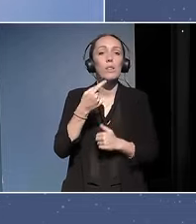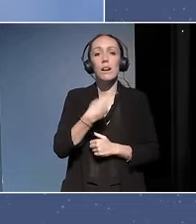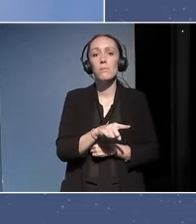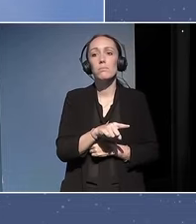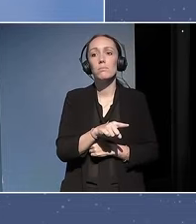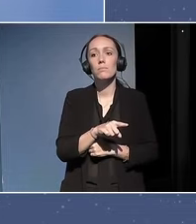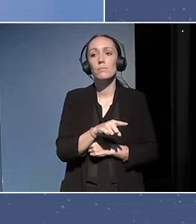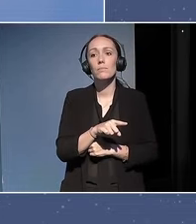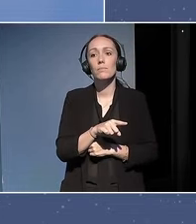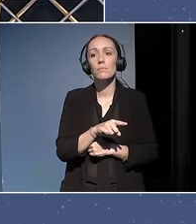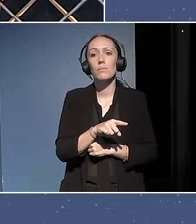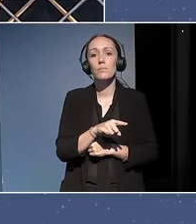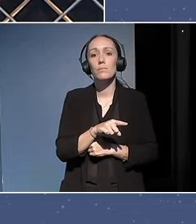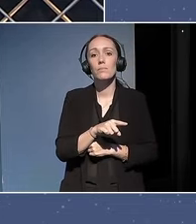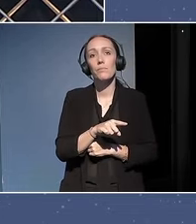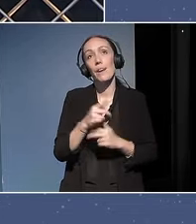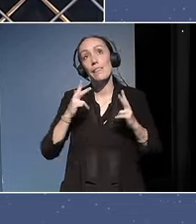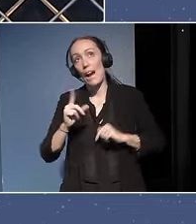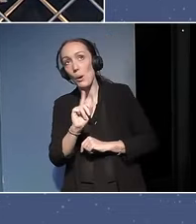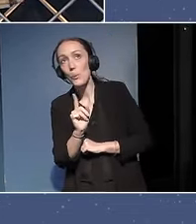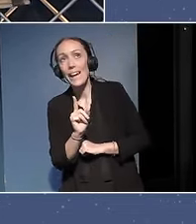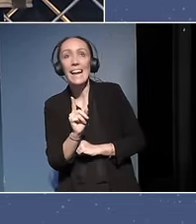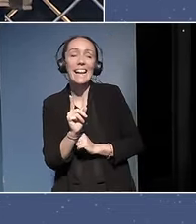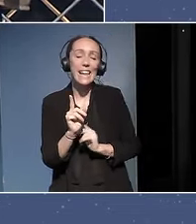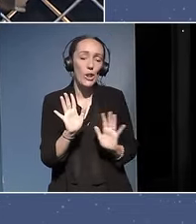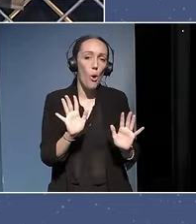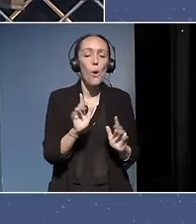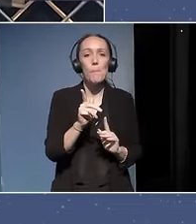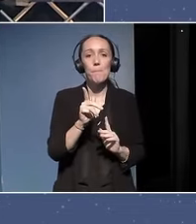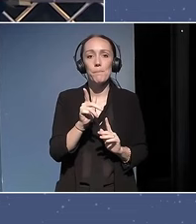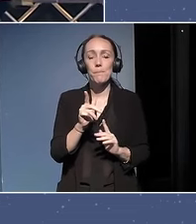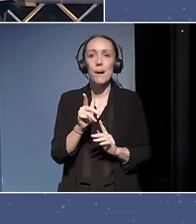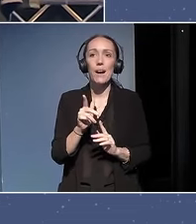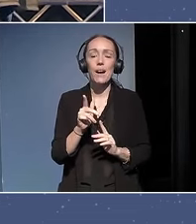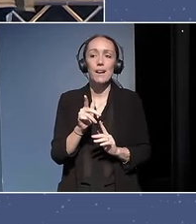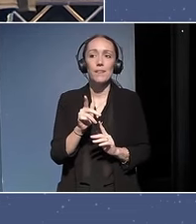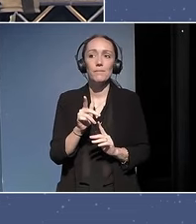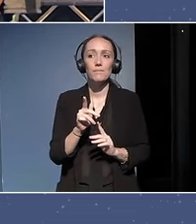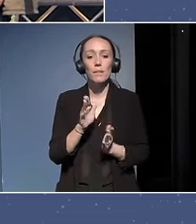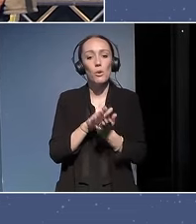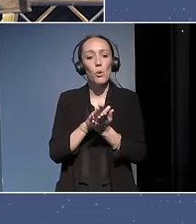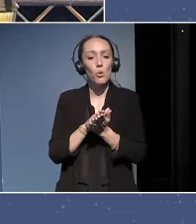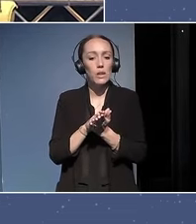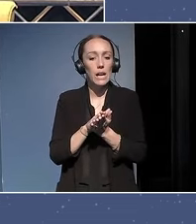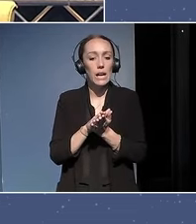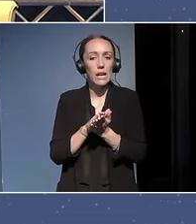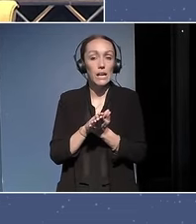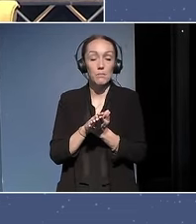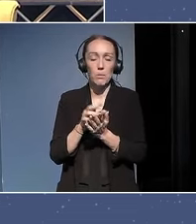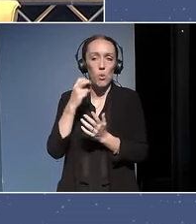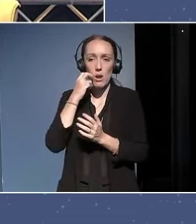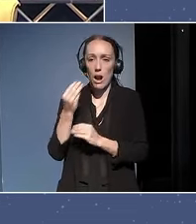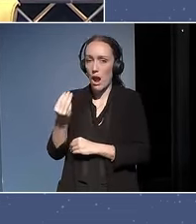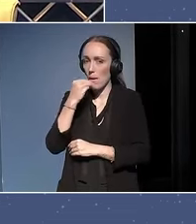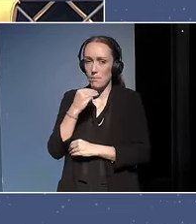tranquilli non erano tanto tranquilli Né loro né quelli che cacciavano Infatti erano dei predatori apicali quindi